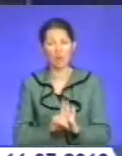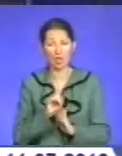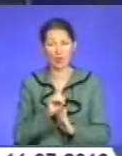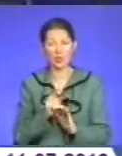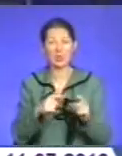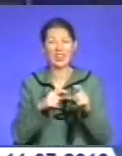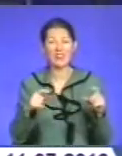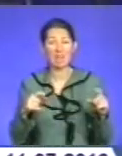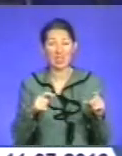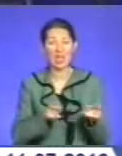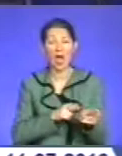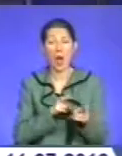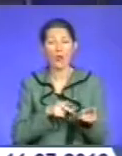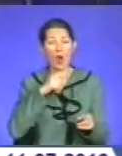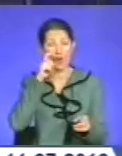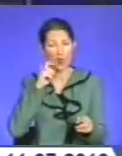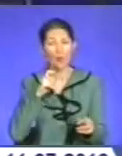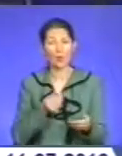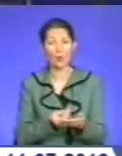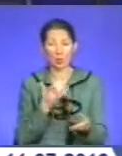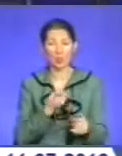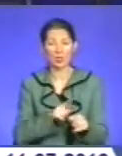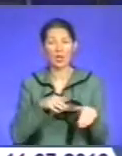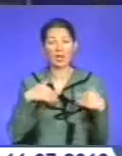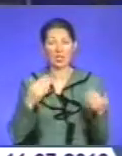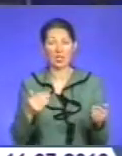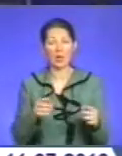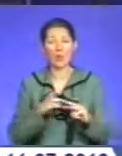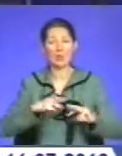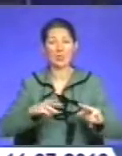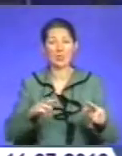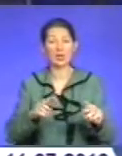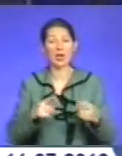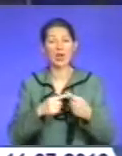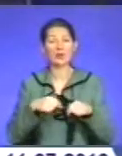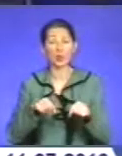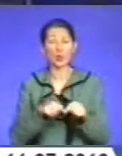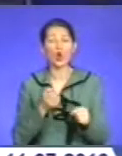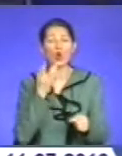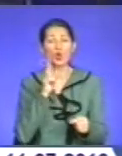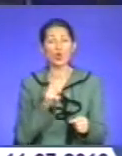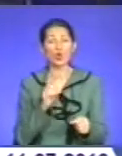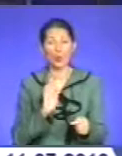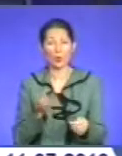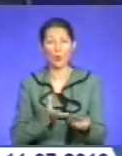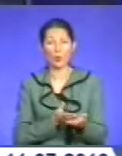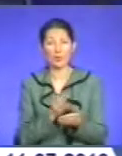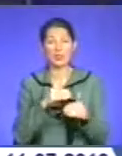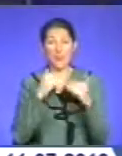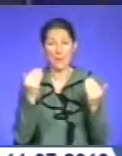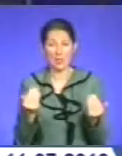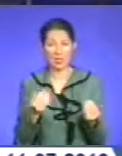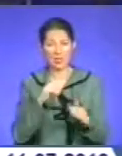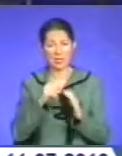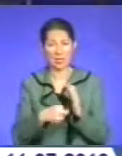Квитки на потяги в Україні подорожчають. Це ініціатива Міністерства інфраструктури. Коли і за що будемо платити більше, дізнавалися наші